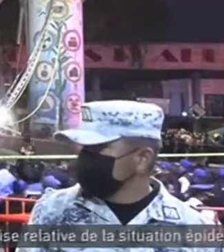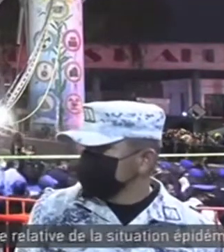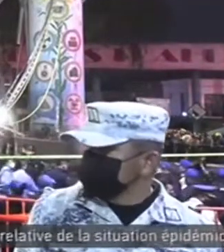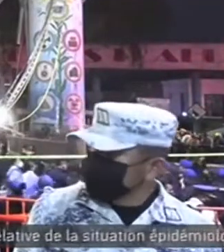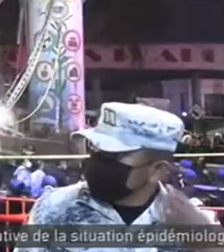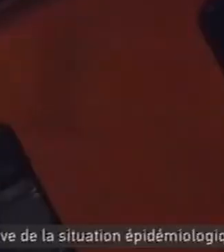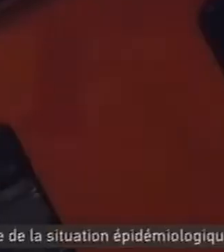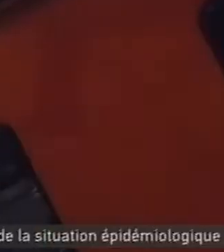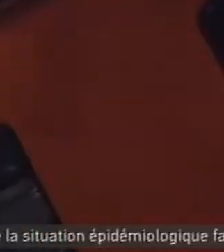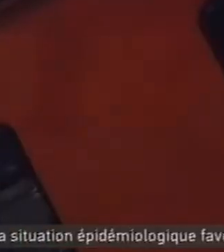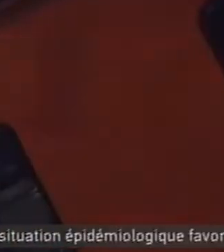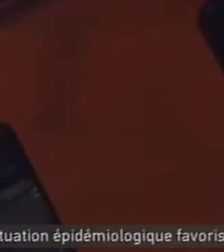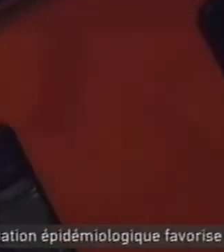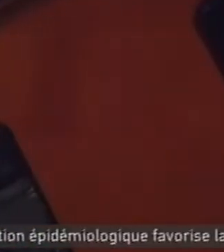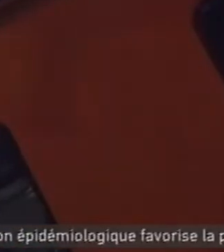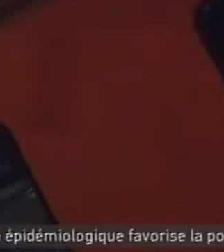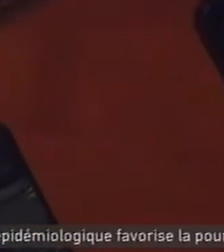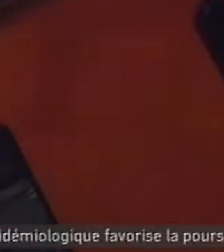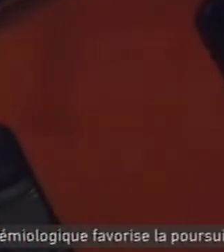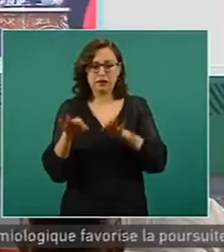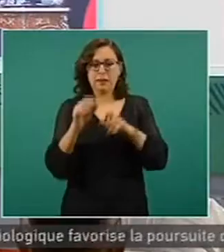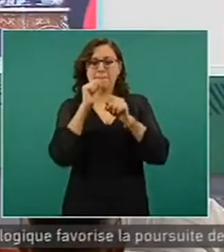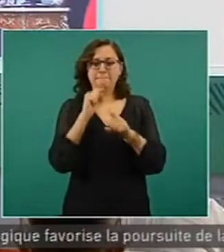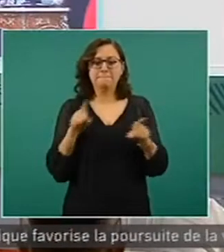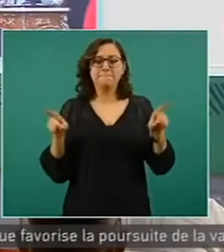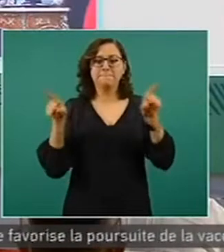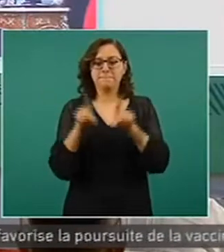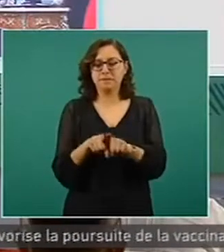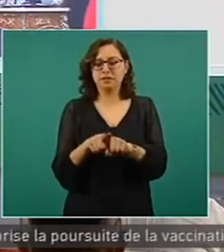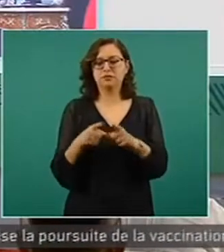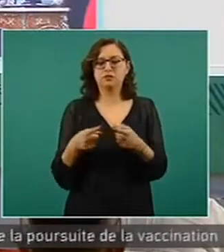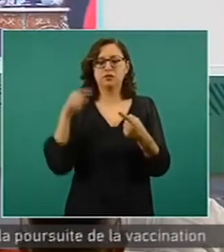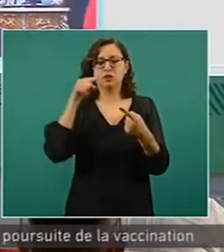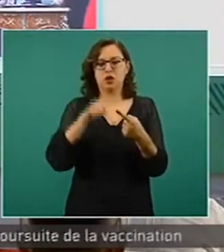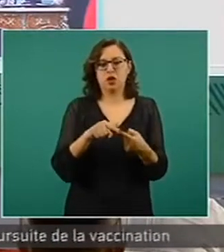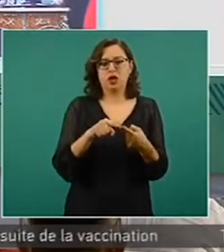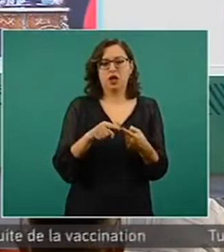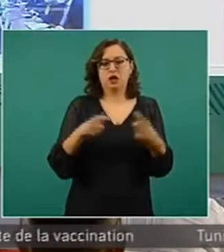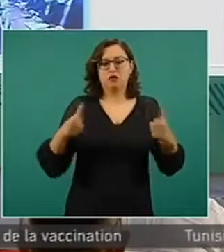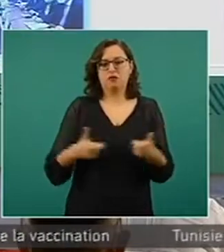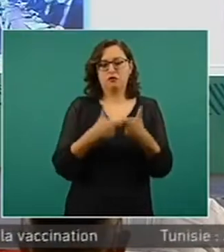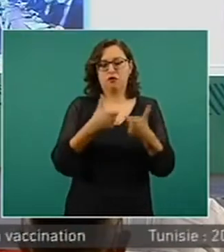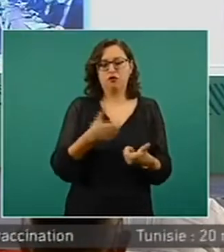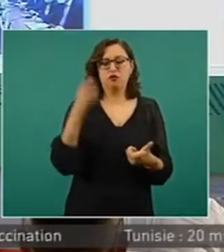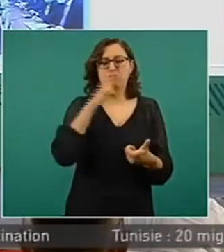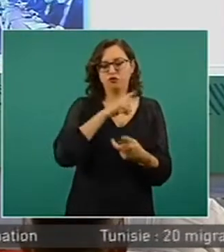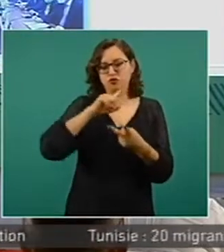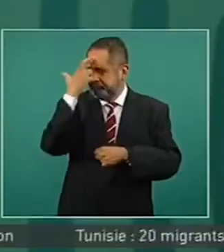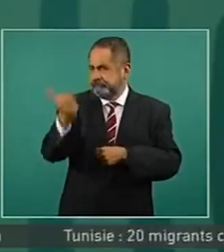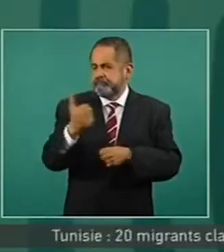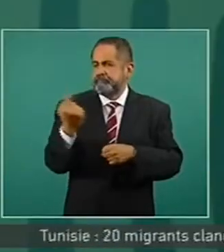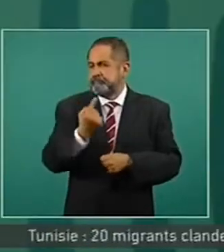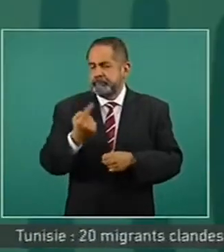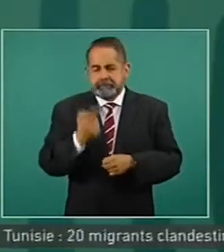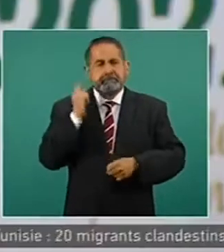construction de la ligne 12 du métro était marcelo ebrard aujourd'hui ministre des affaires étrangères du pays un homme politique que beaucoup